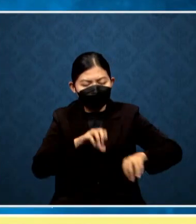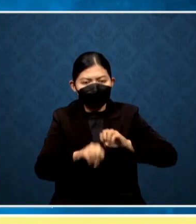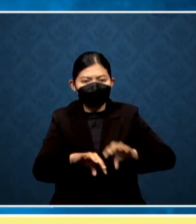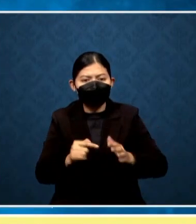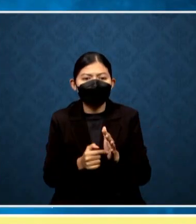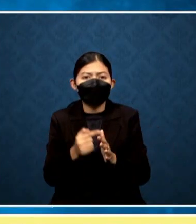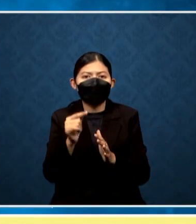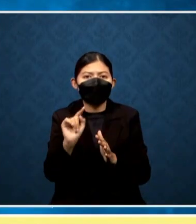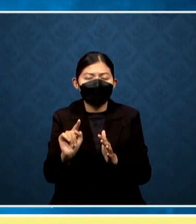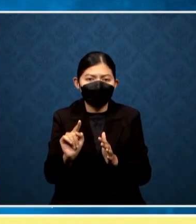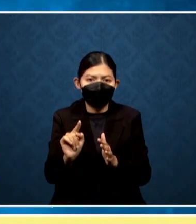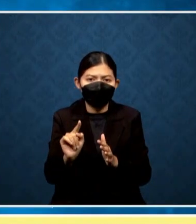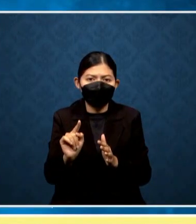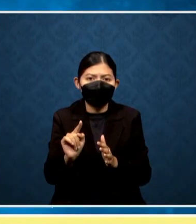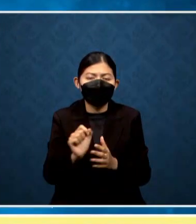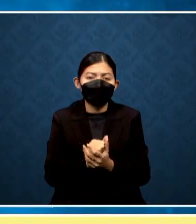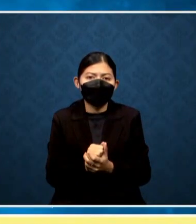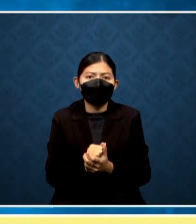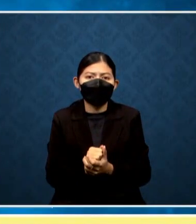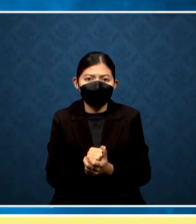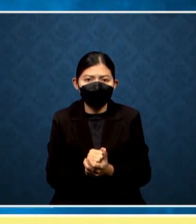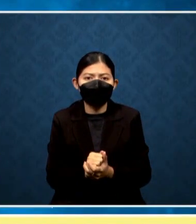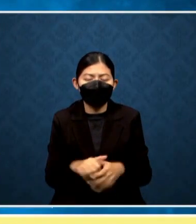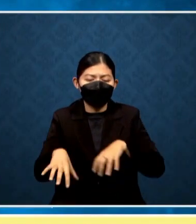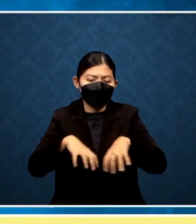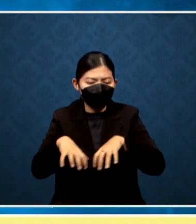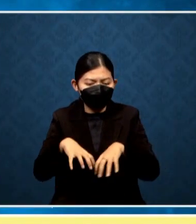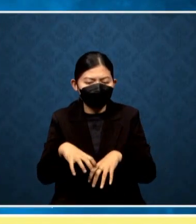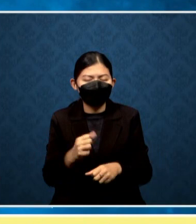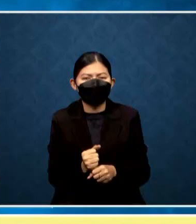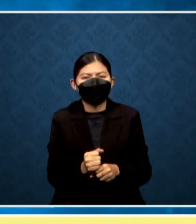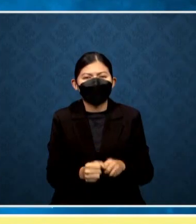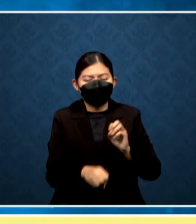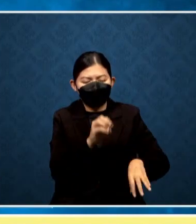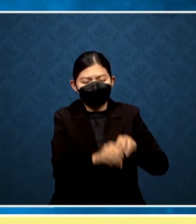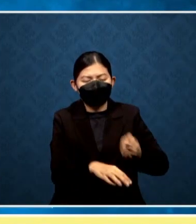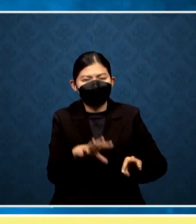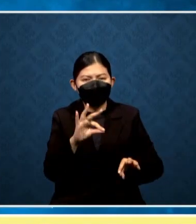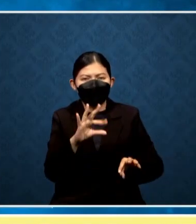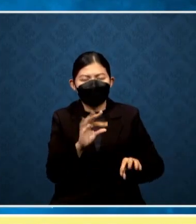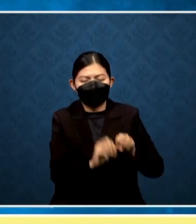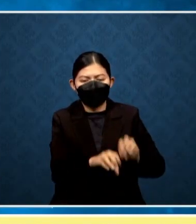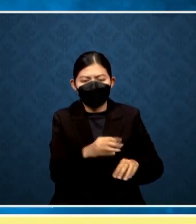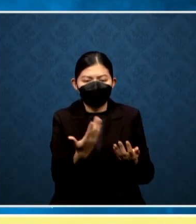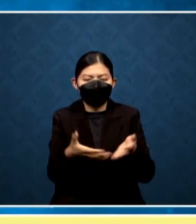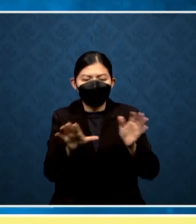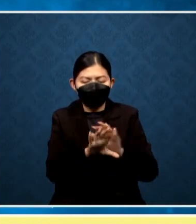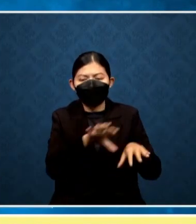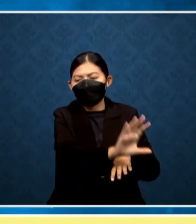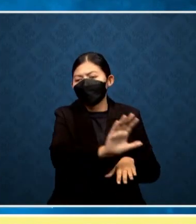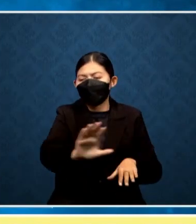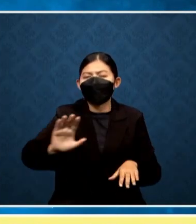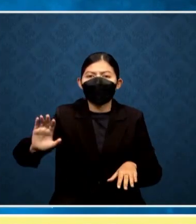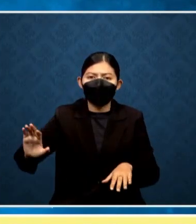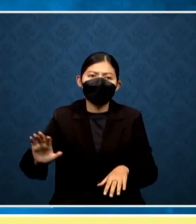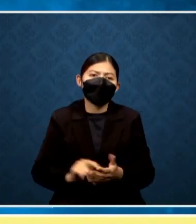งกำเหลืช์นกันนั่นก็หมายความว่า จะต้องให้มีการจะทำทางขยะเป leagedทุคนก็มีหน้ทสั่การชัเจนลงไปยงทุกออประต